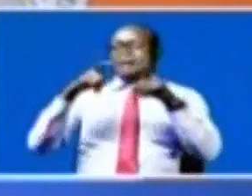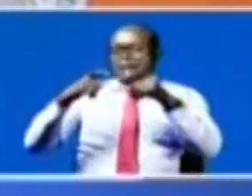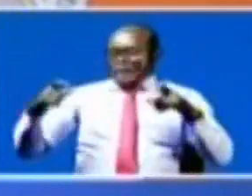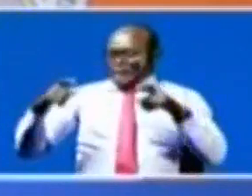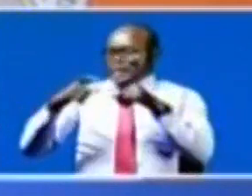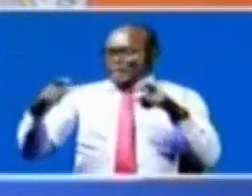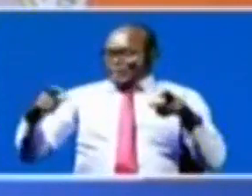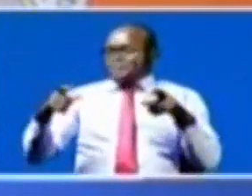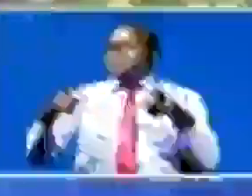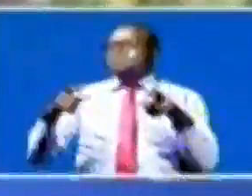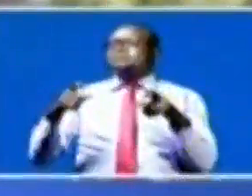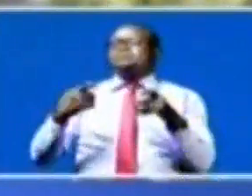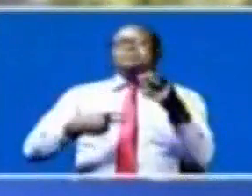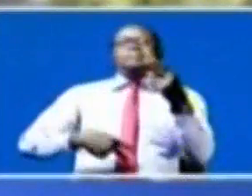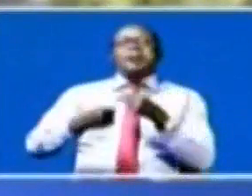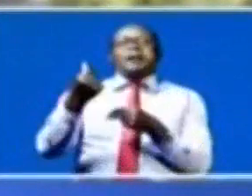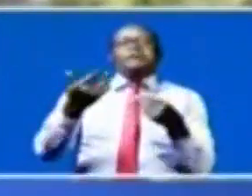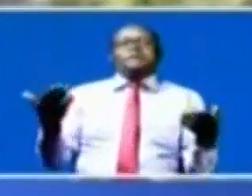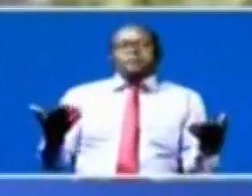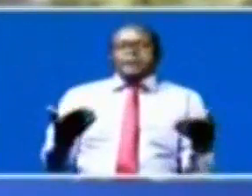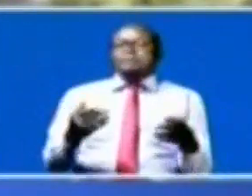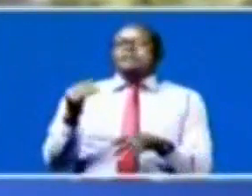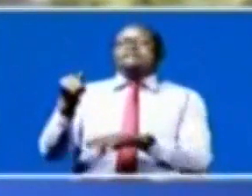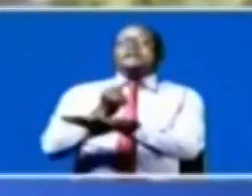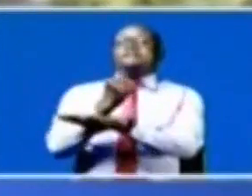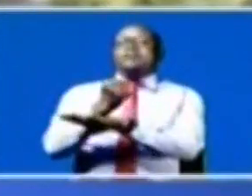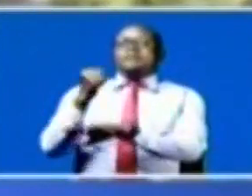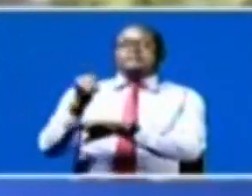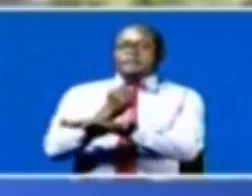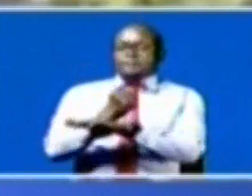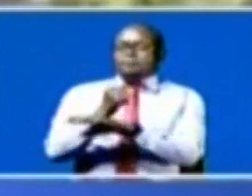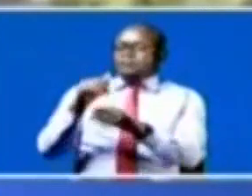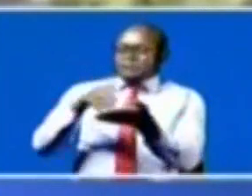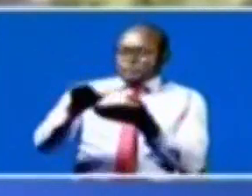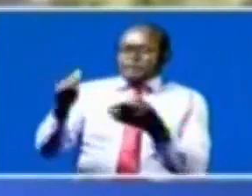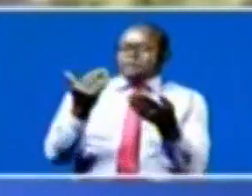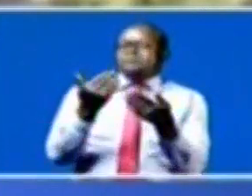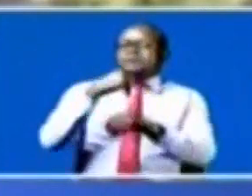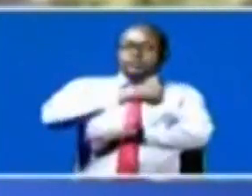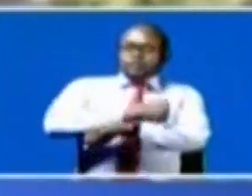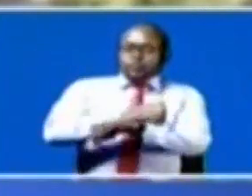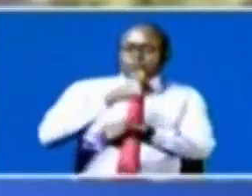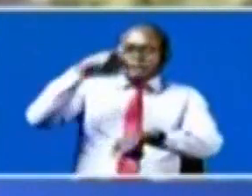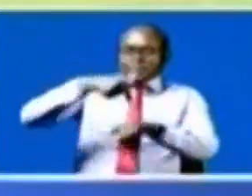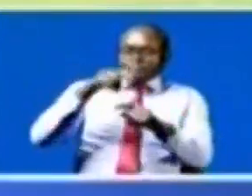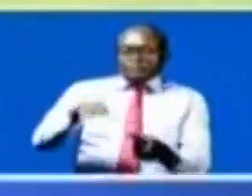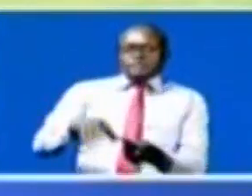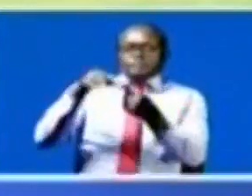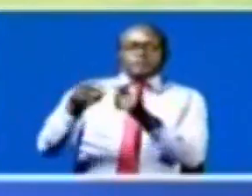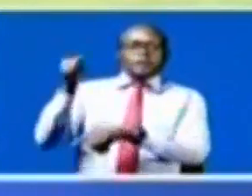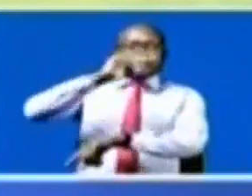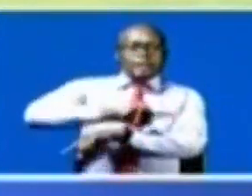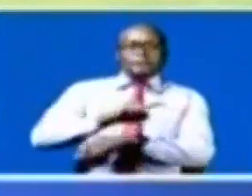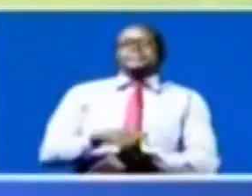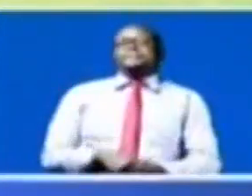ndogo zilizokuwa zikinunuliwa tu kwa shilingi 5. Na kupewa wanafunzi shuleni siku maalum.